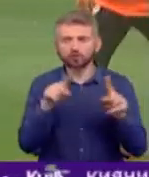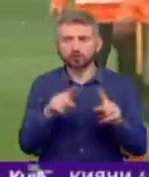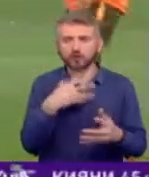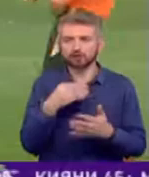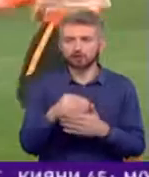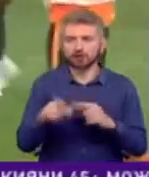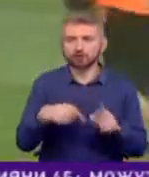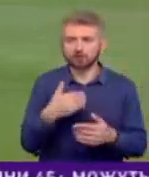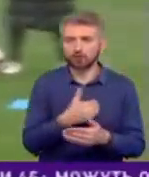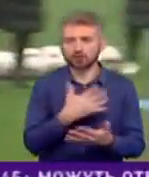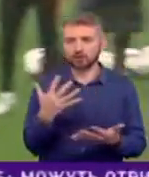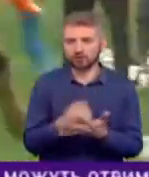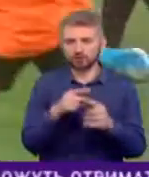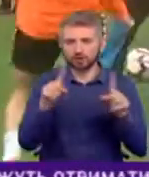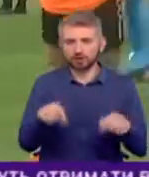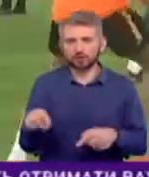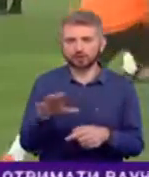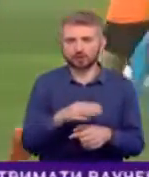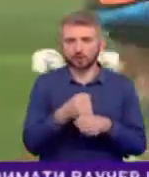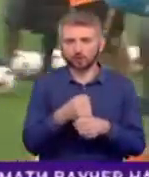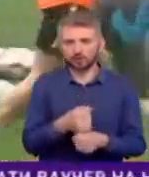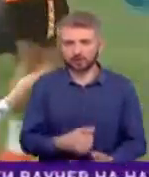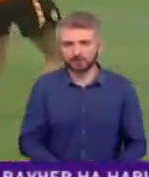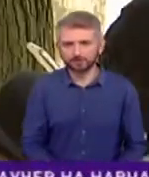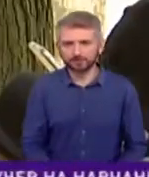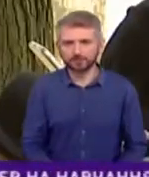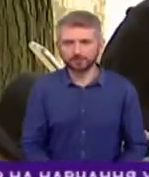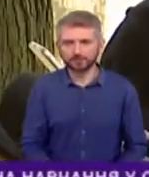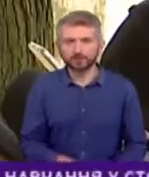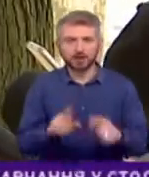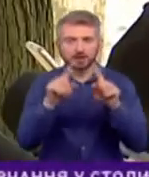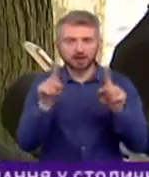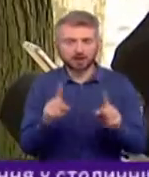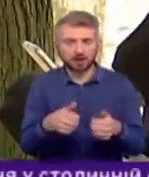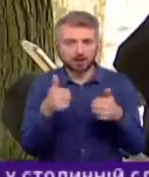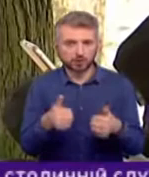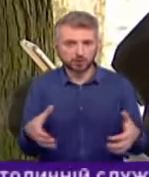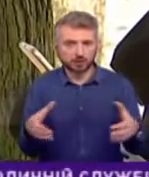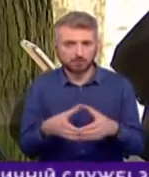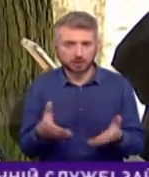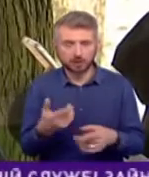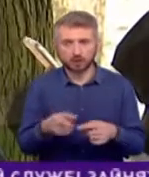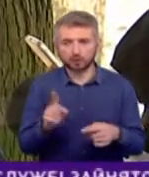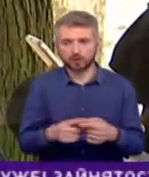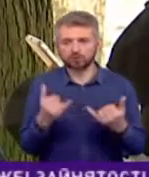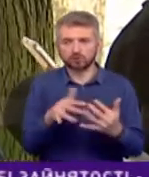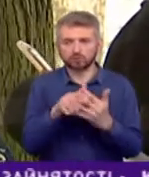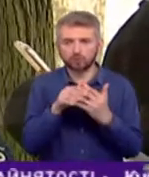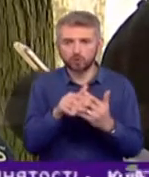чергою прагне здобути путівку до Єврокубків. «Зоря» – хороша команда, яка зараз